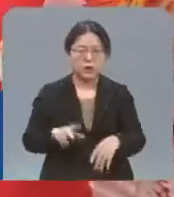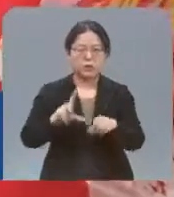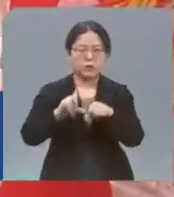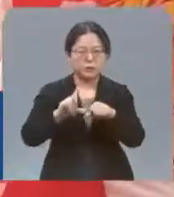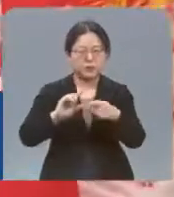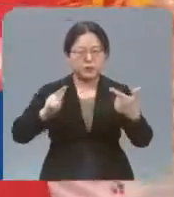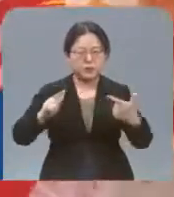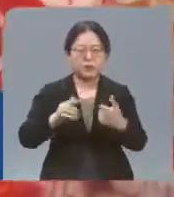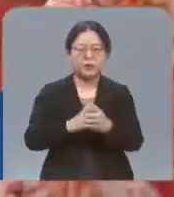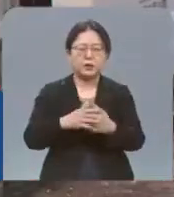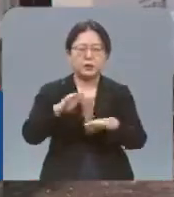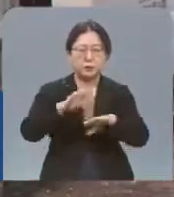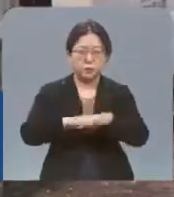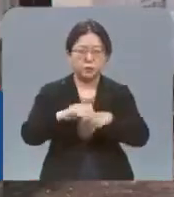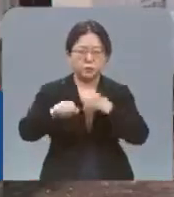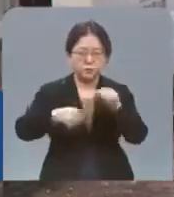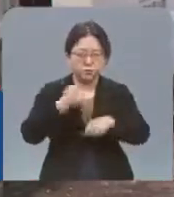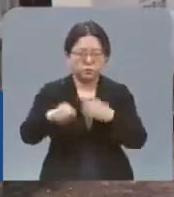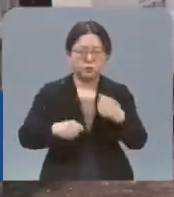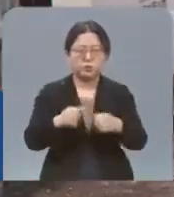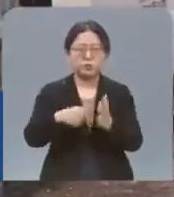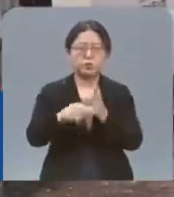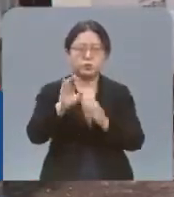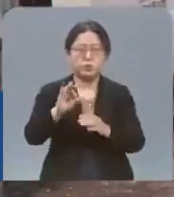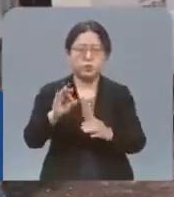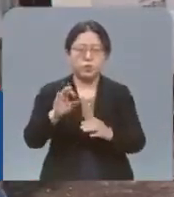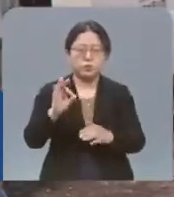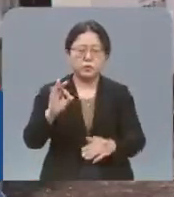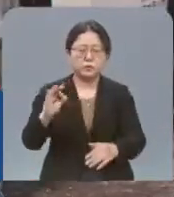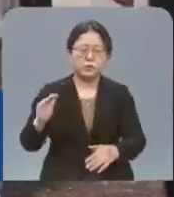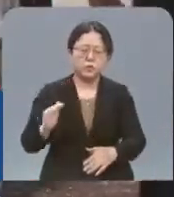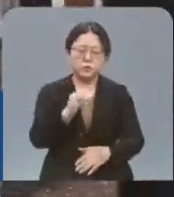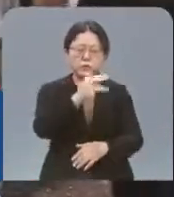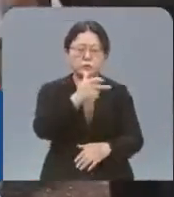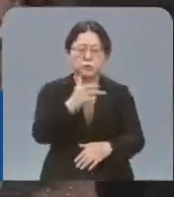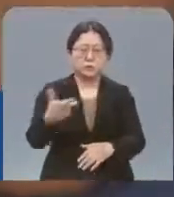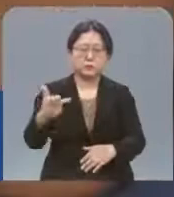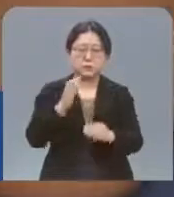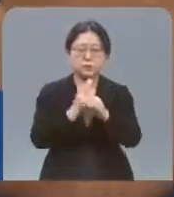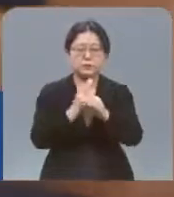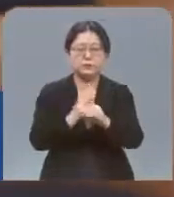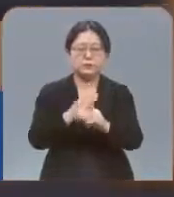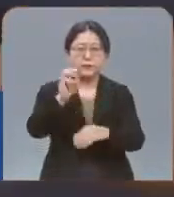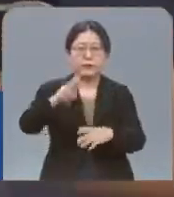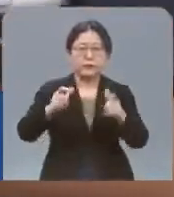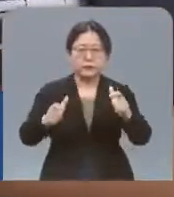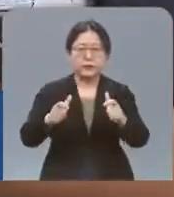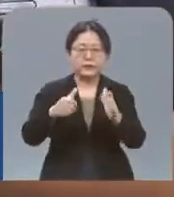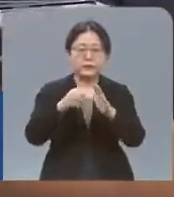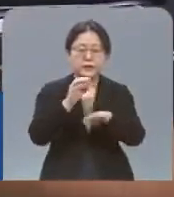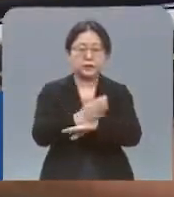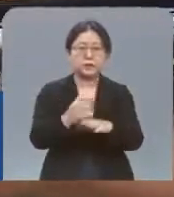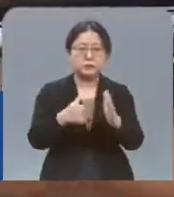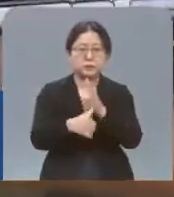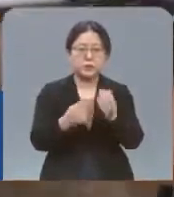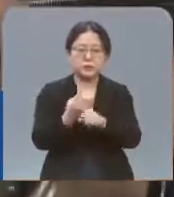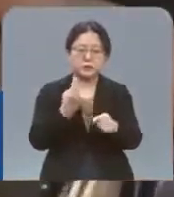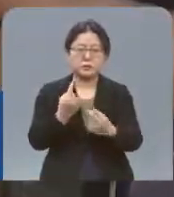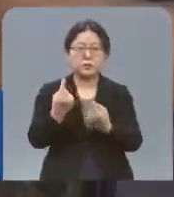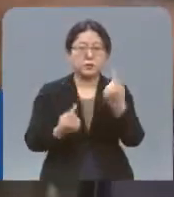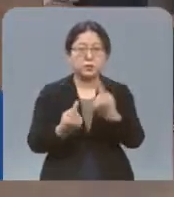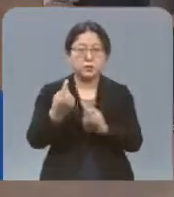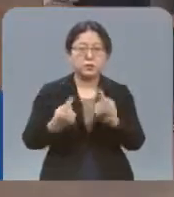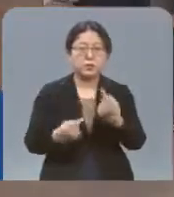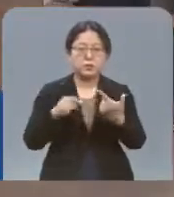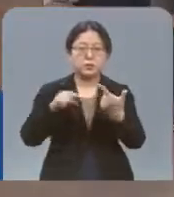급등하면서 농축수산물 가격 오름세가 가파른 것으로 분석됩니다. 광주 지역 소비자 물가도 지난해 같은 달에